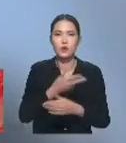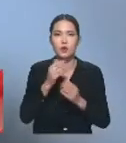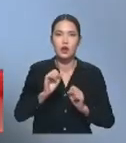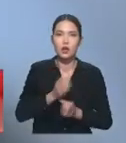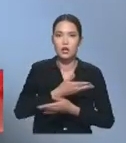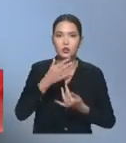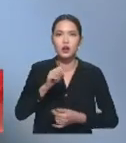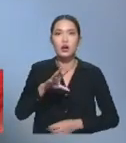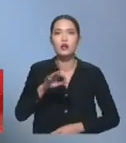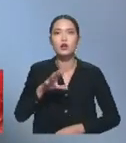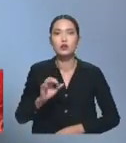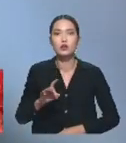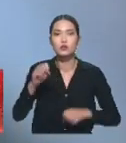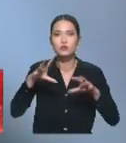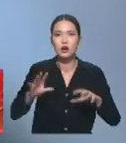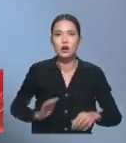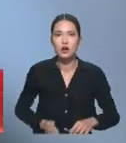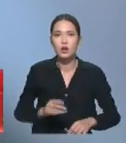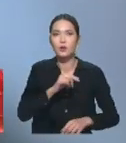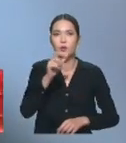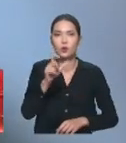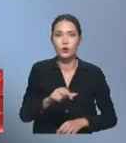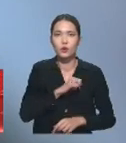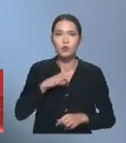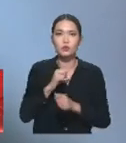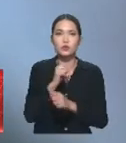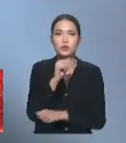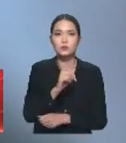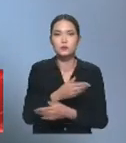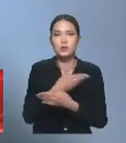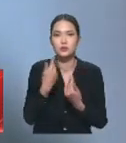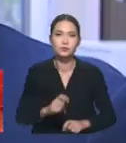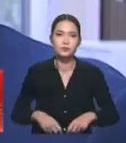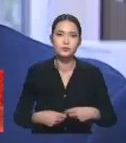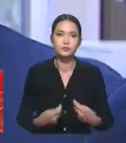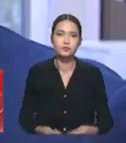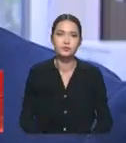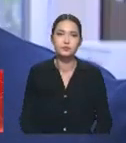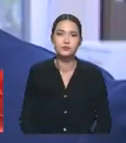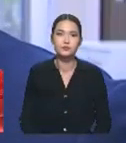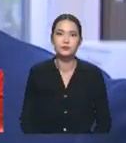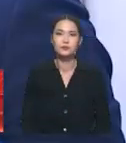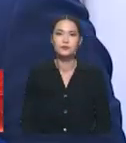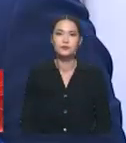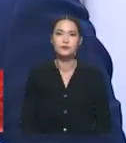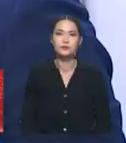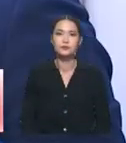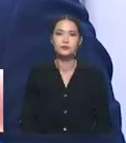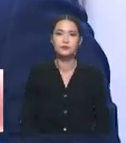Алатау жарық компаниясы бұл кісі өздерінің жұмысшысы емес екенін айтады. Ол біздің қызметкер емес.